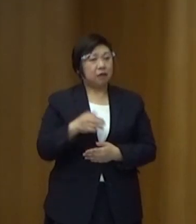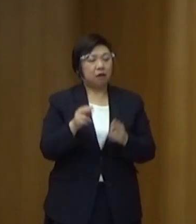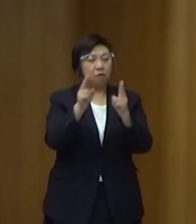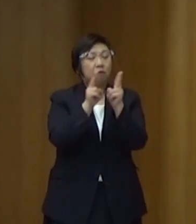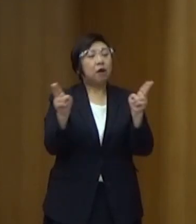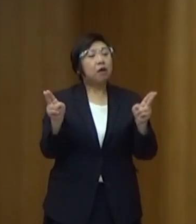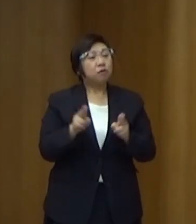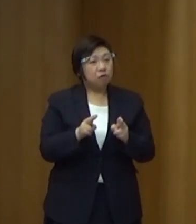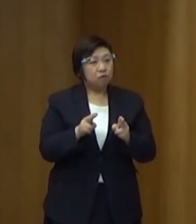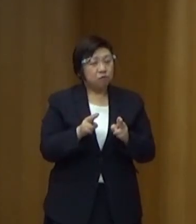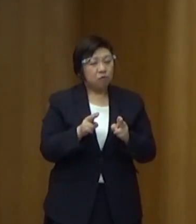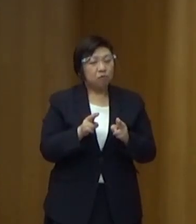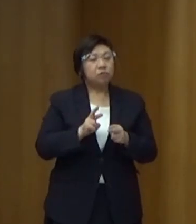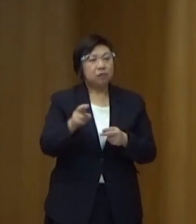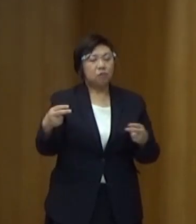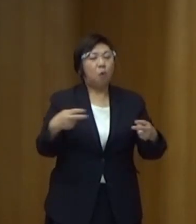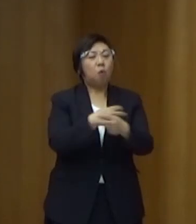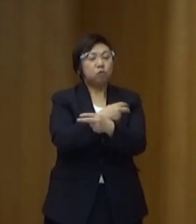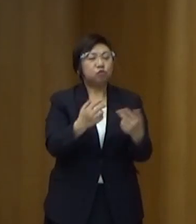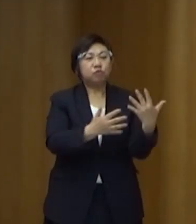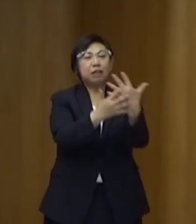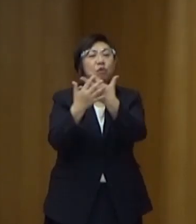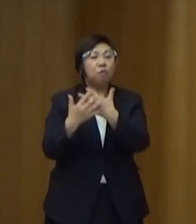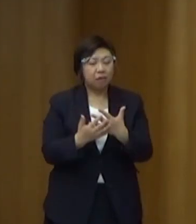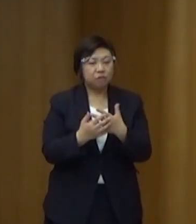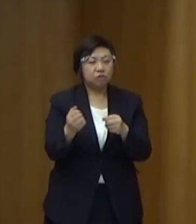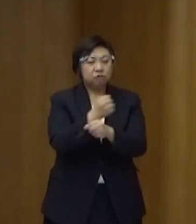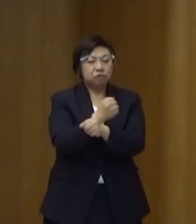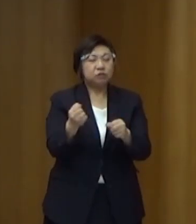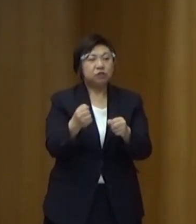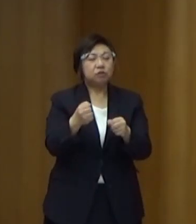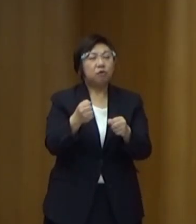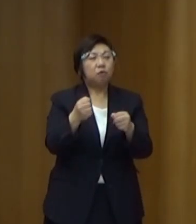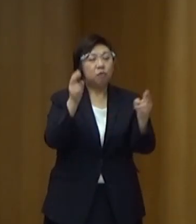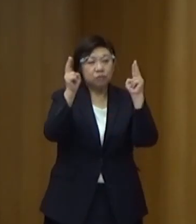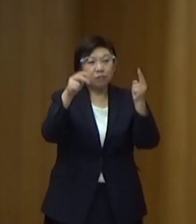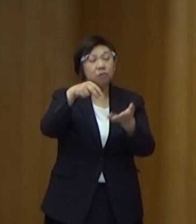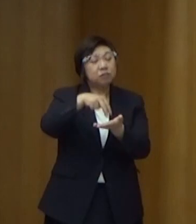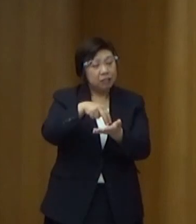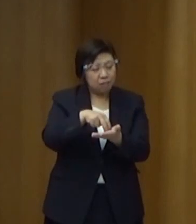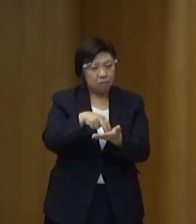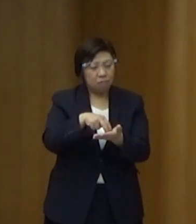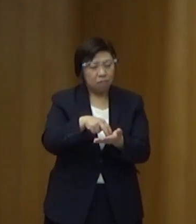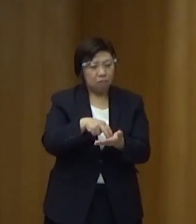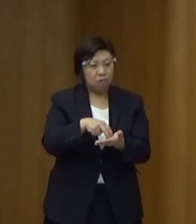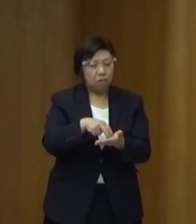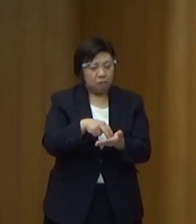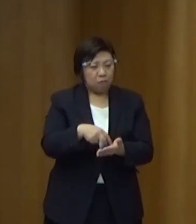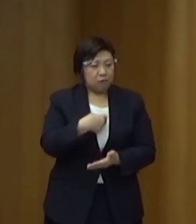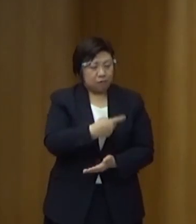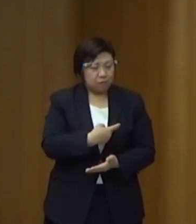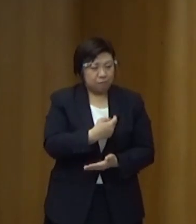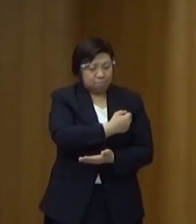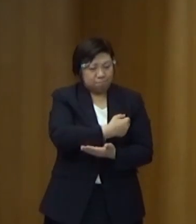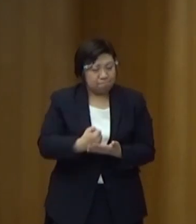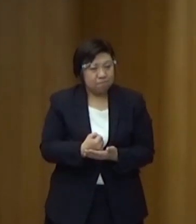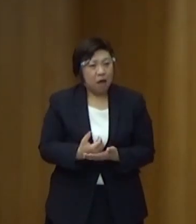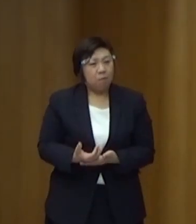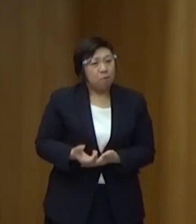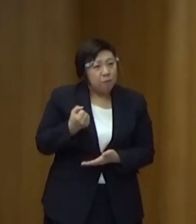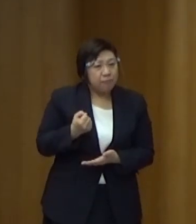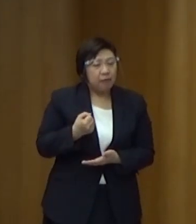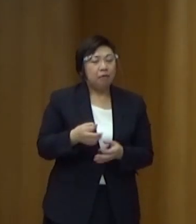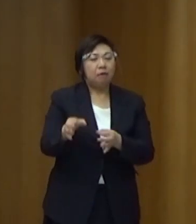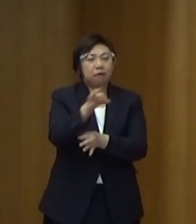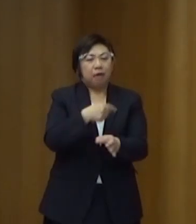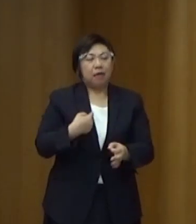道交通ネットワークを担う交通事業者としての覚悟と使命感を持って、経営の自立